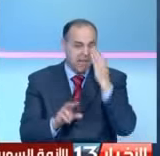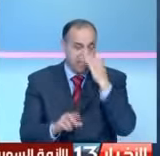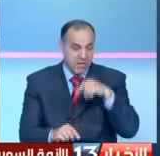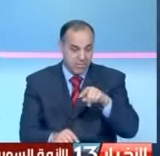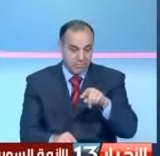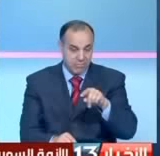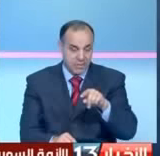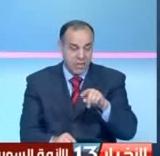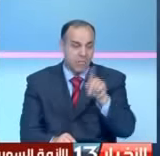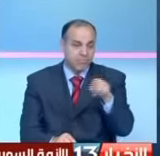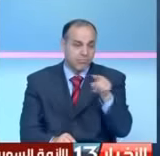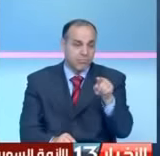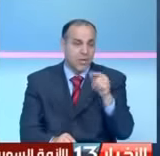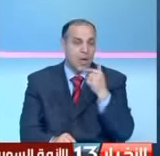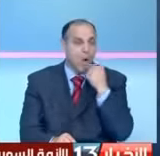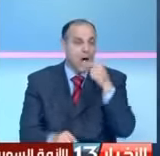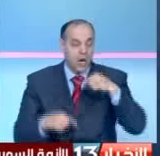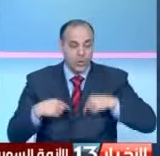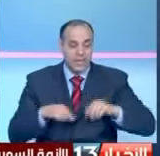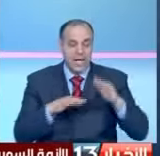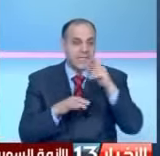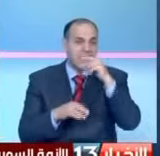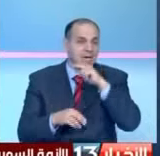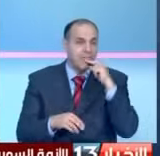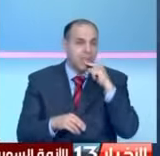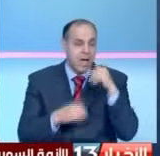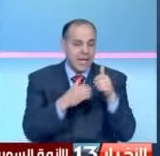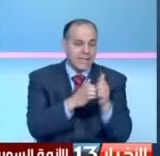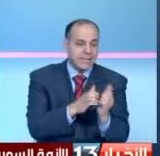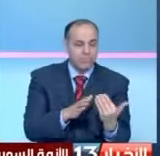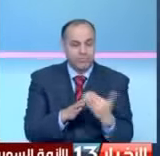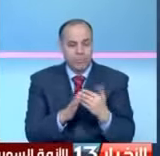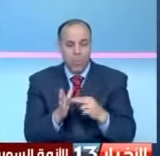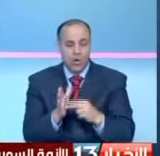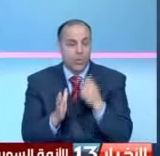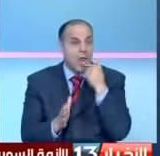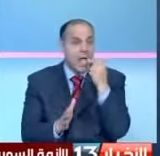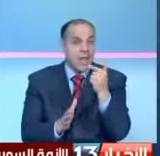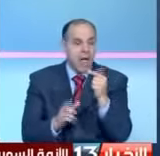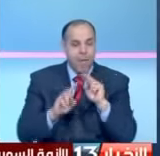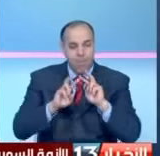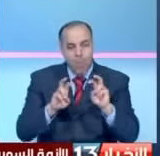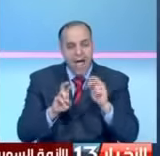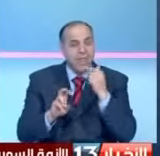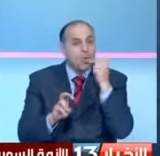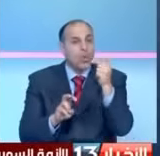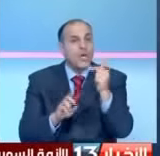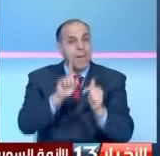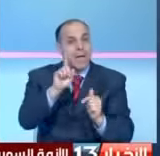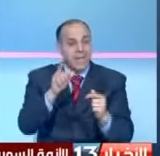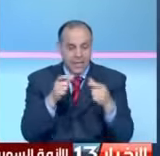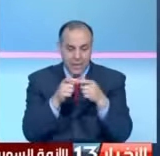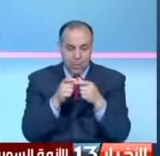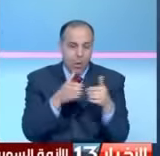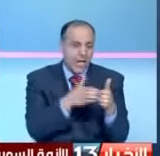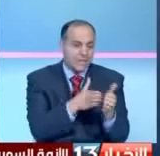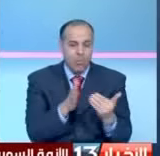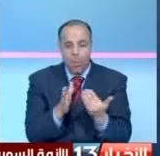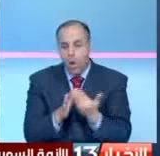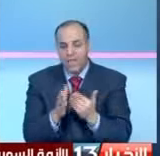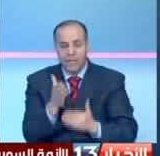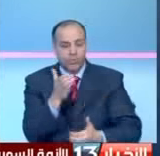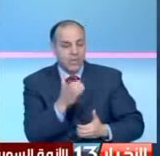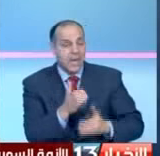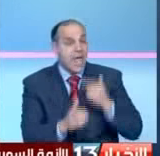ذاته. وأضاف لافروف في لقاء مع معارضين سوريين أن مباحثات أستانا بين الحكومة والمعارضة